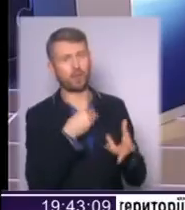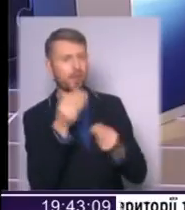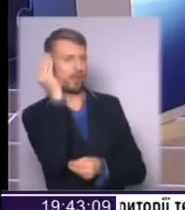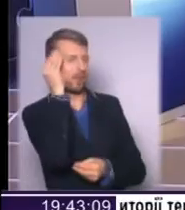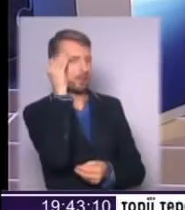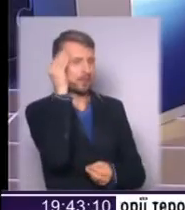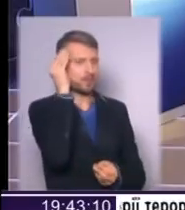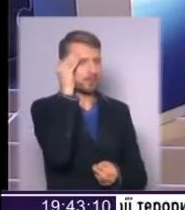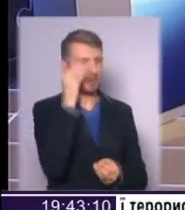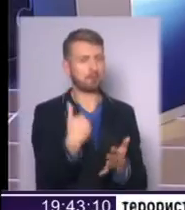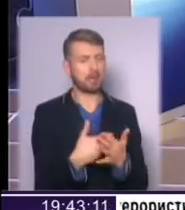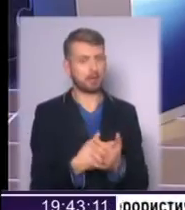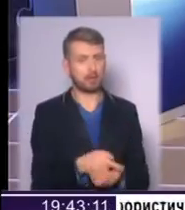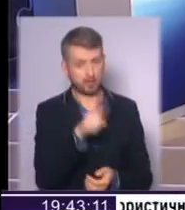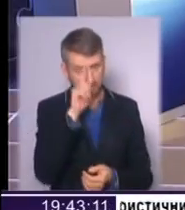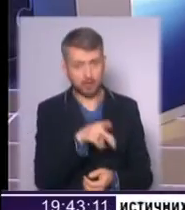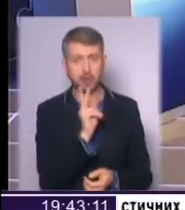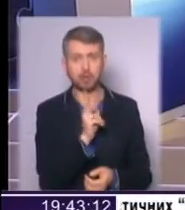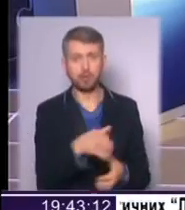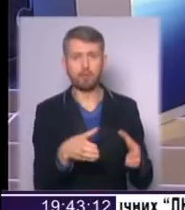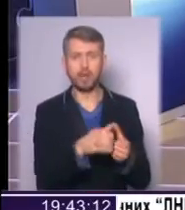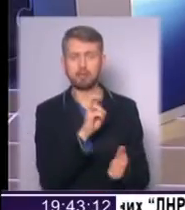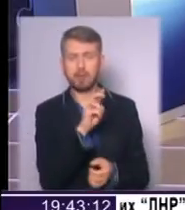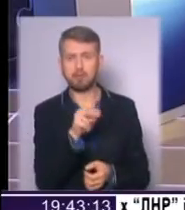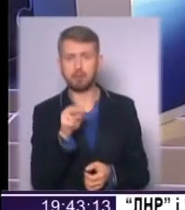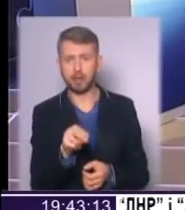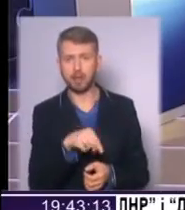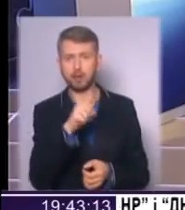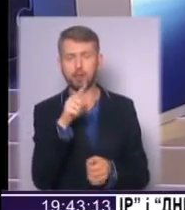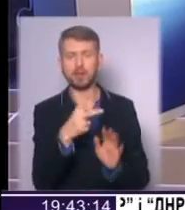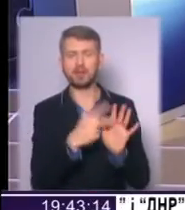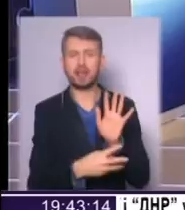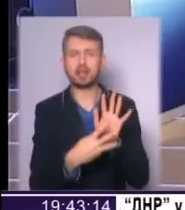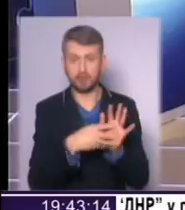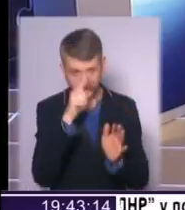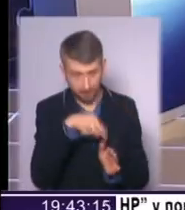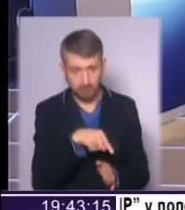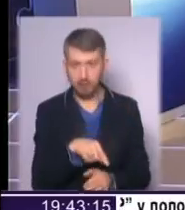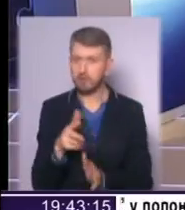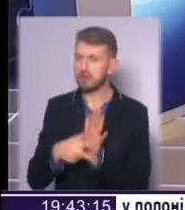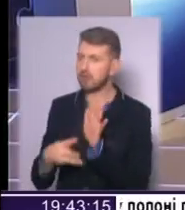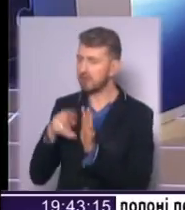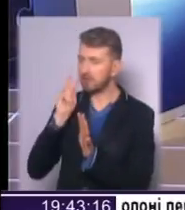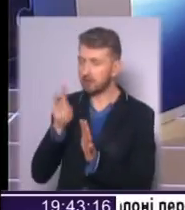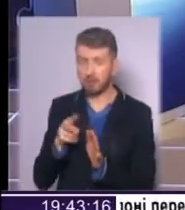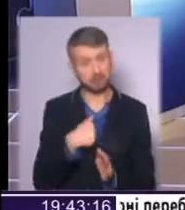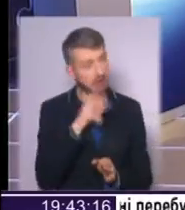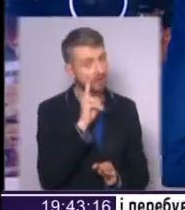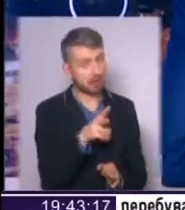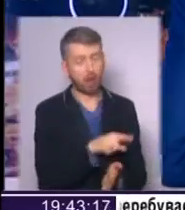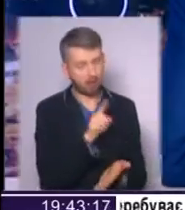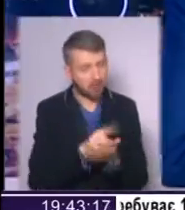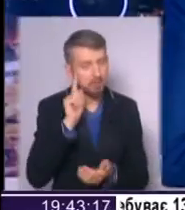вам приклад. Ви знаєте, хто стоїть в партії «Блок Петра Порошенка» під номером 89? 89 не знаю. І я не знаю. А мали б